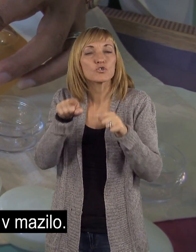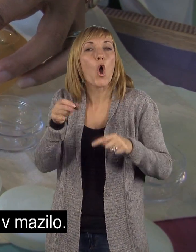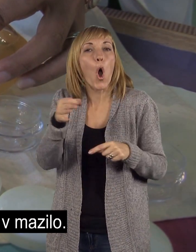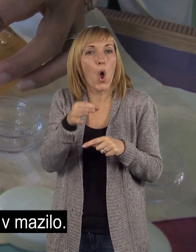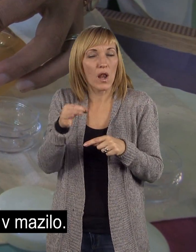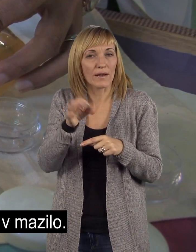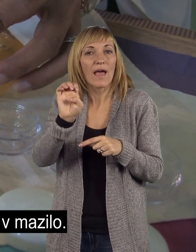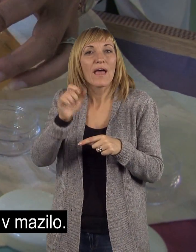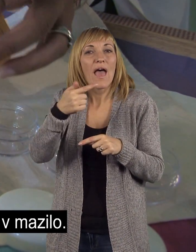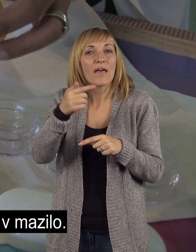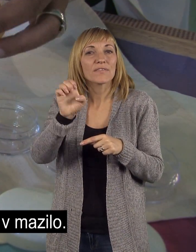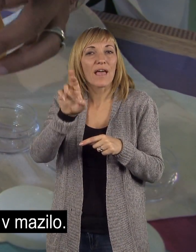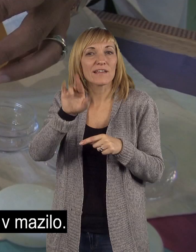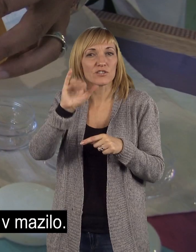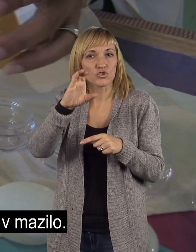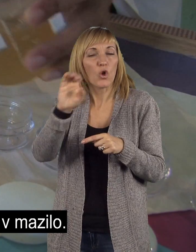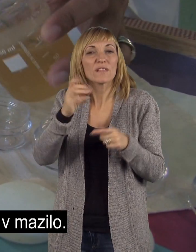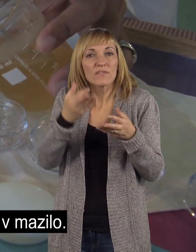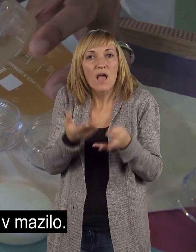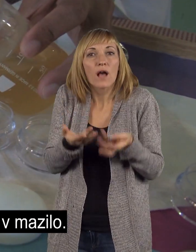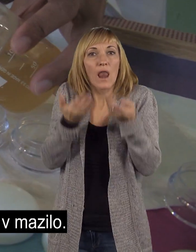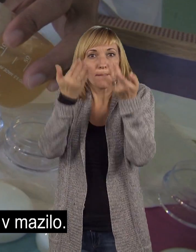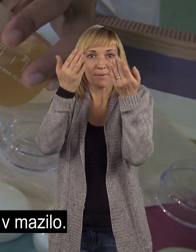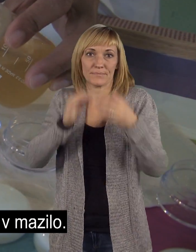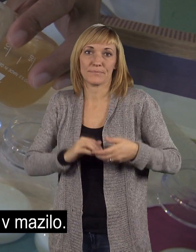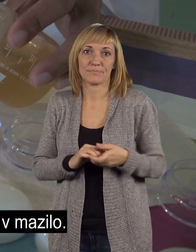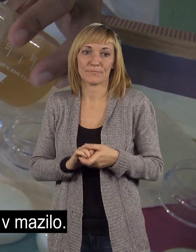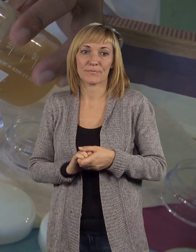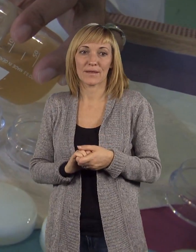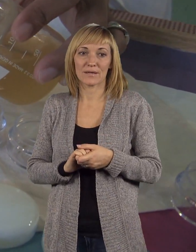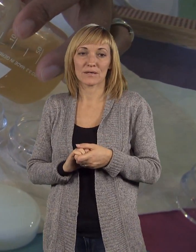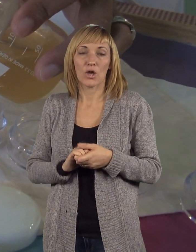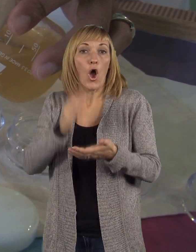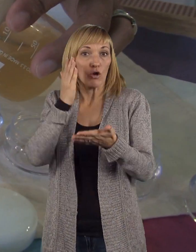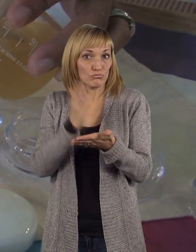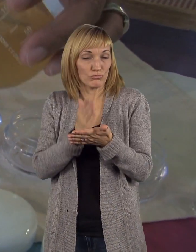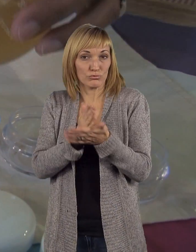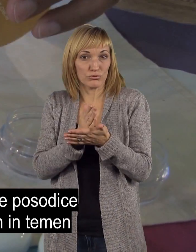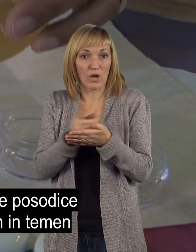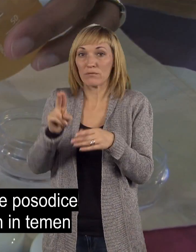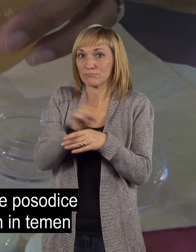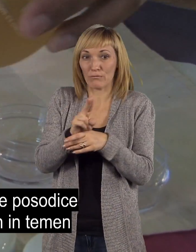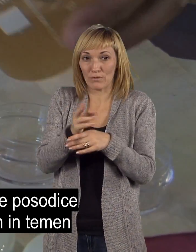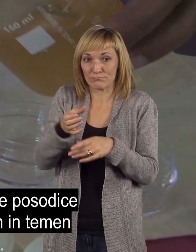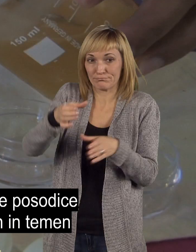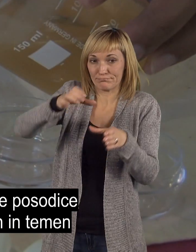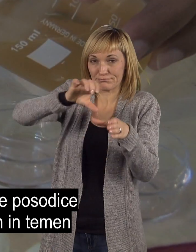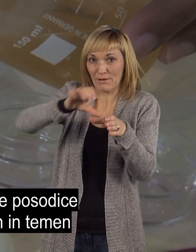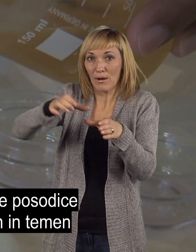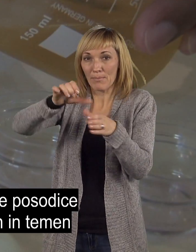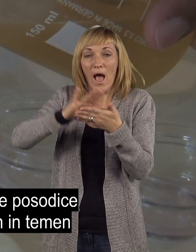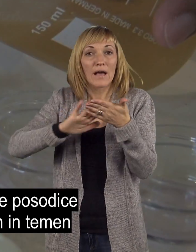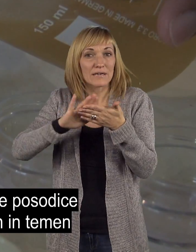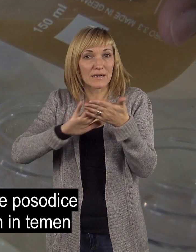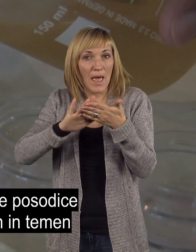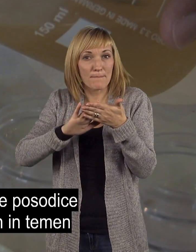v eterično olje in da te snovi ne izhlapijo. Ko je že napolnjeno